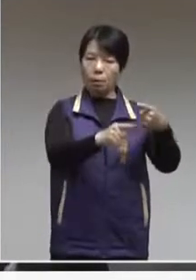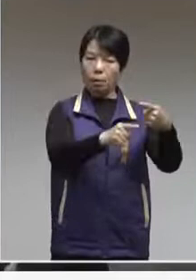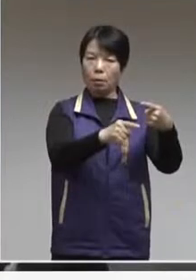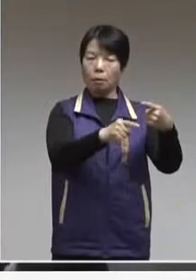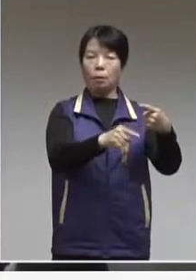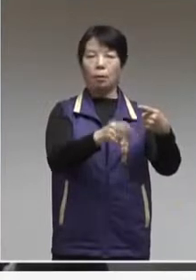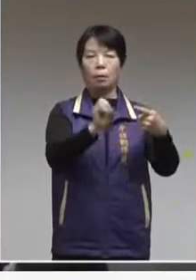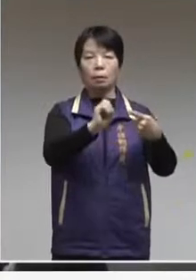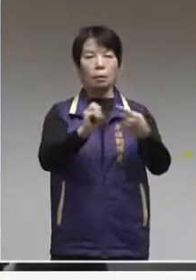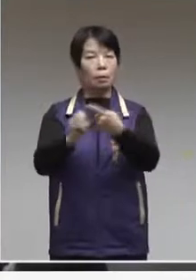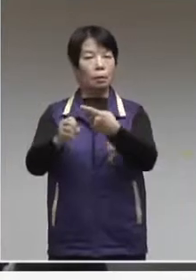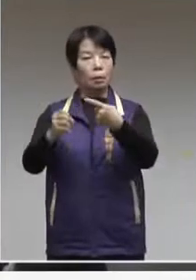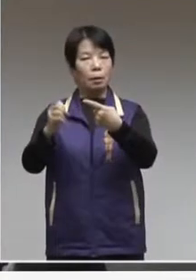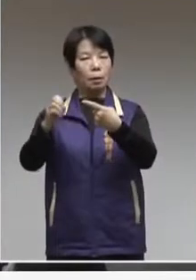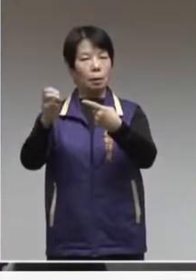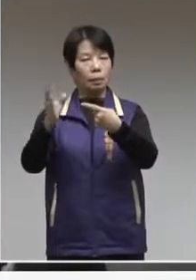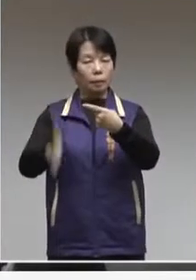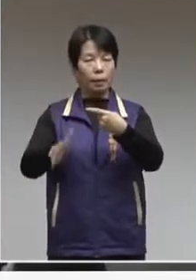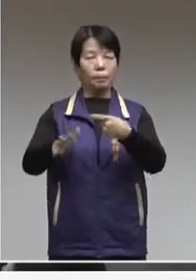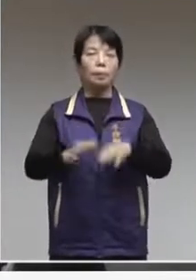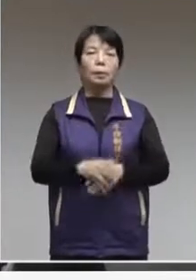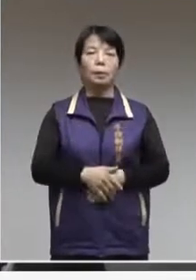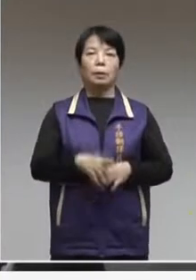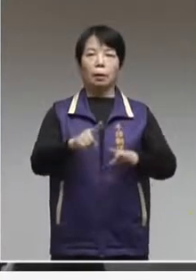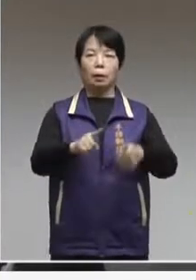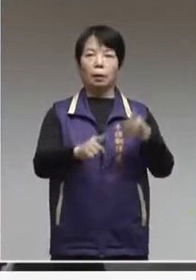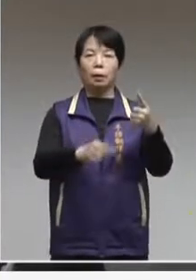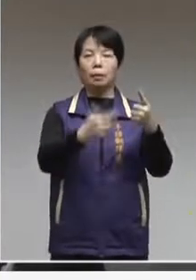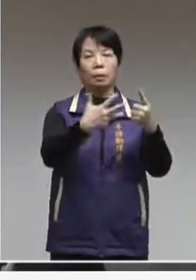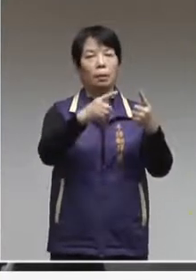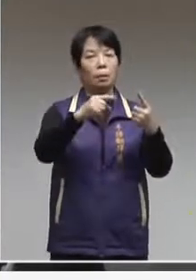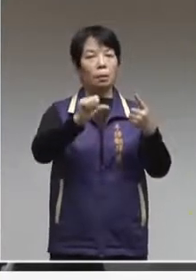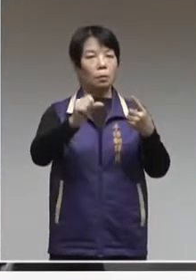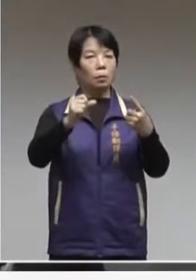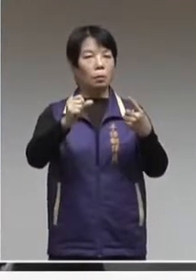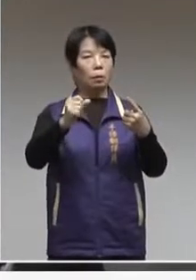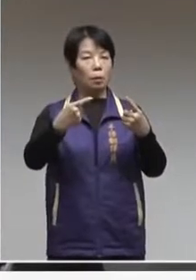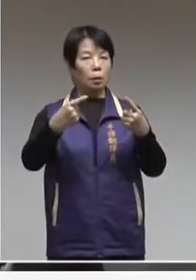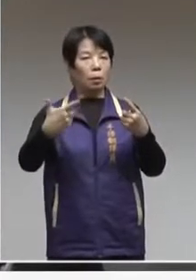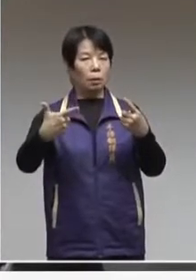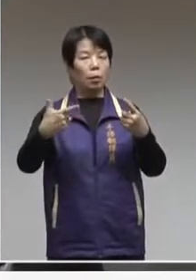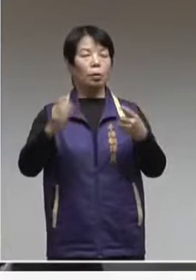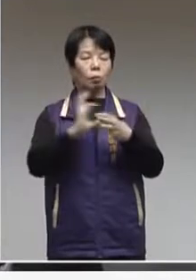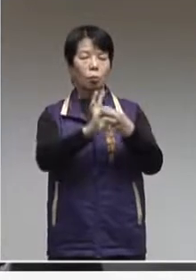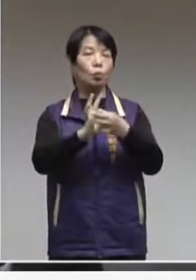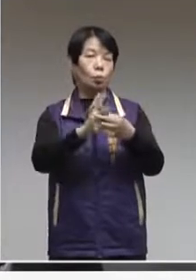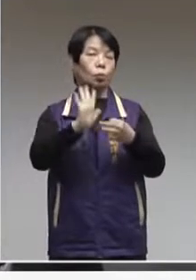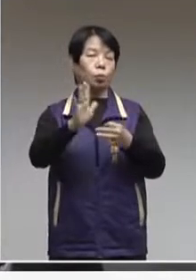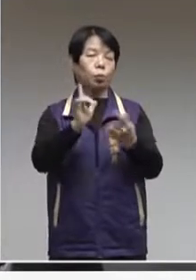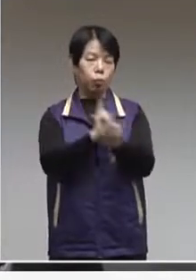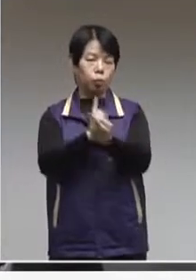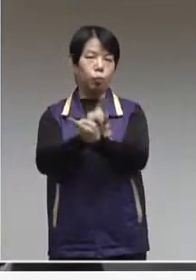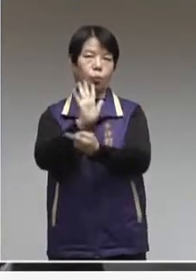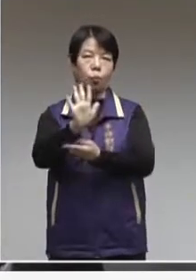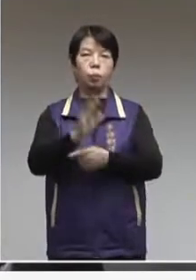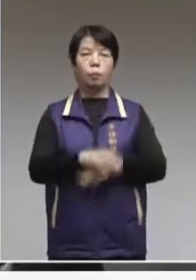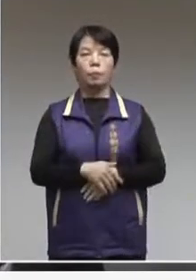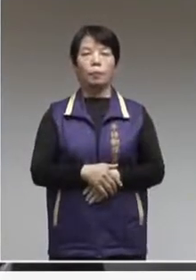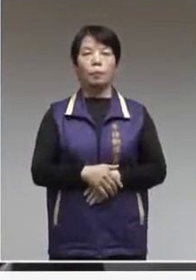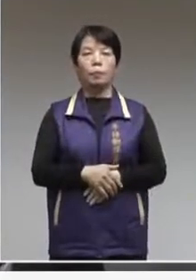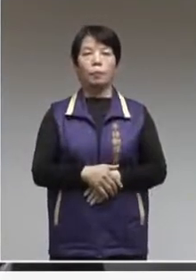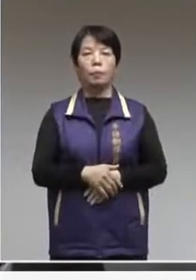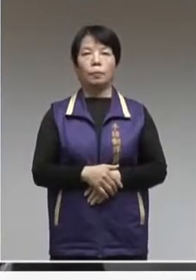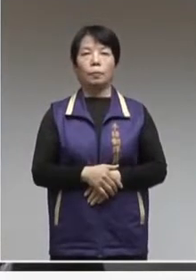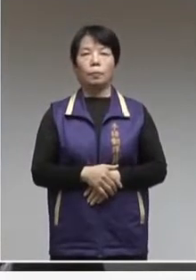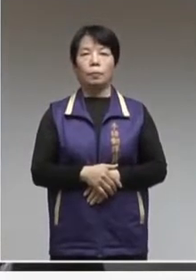好，那所以按18516是直接有关联性的面对面接触的这样的风险确